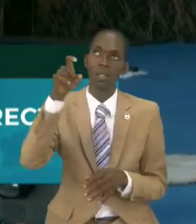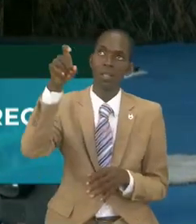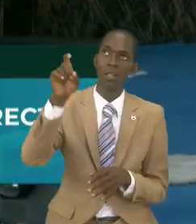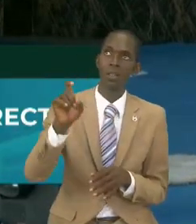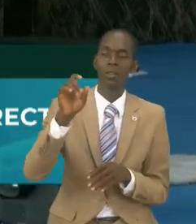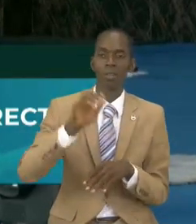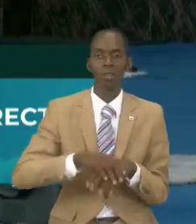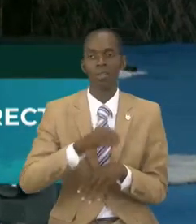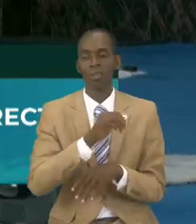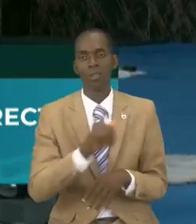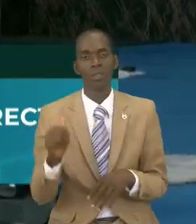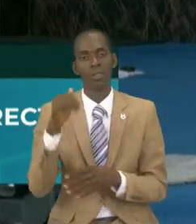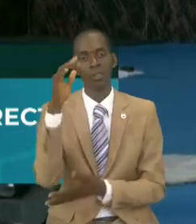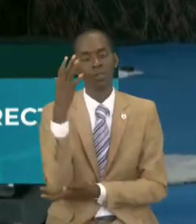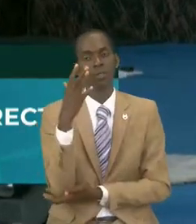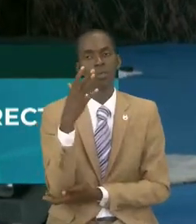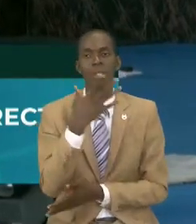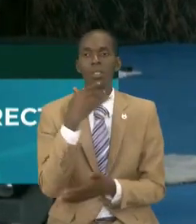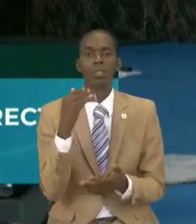au bois. 31.